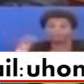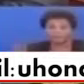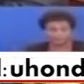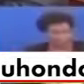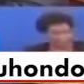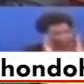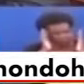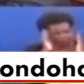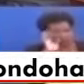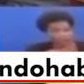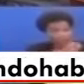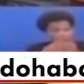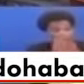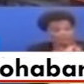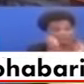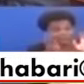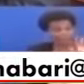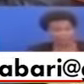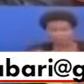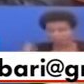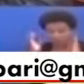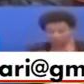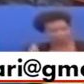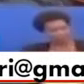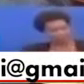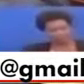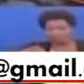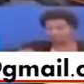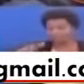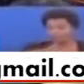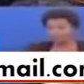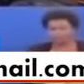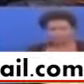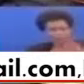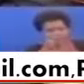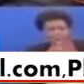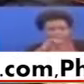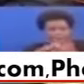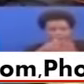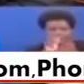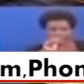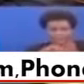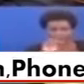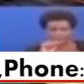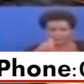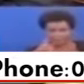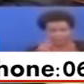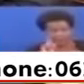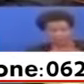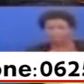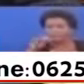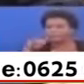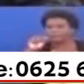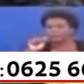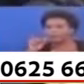2017 Waziri Mkuu alifanya ziara jimboni Mtama katika kata ya Mtama na Majengo ambayo ina idadi ya watu wengi sana, na mpaka sasa